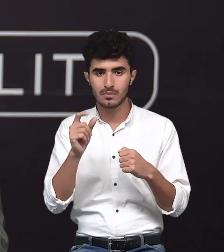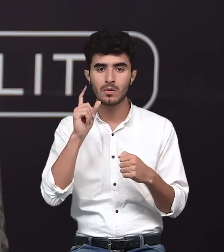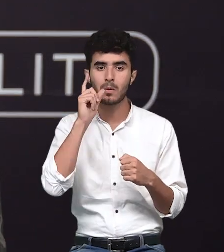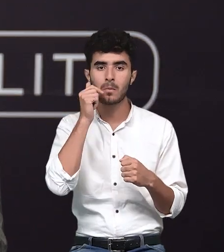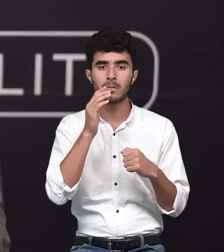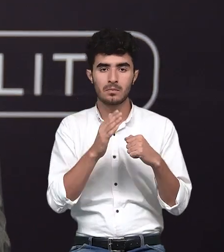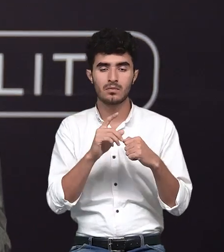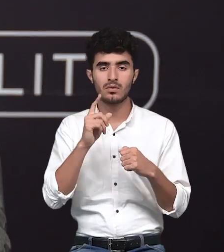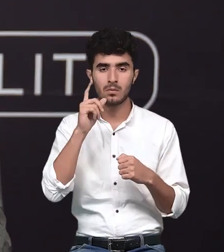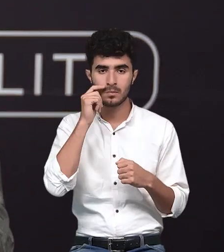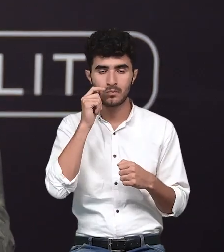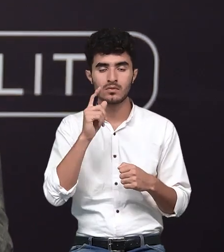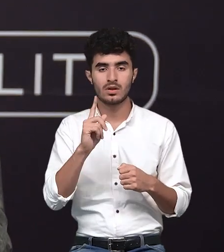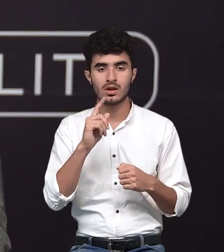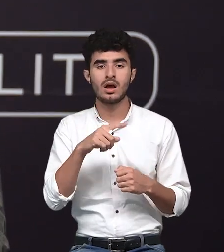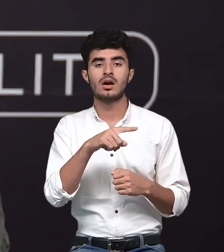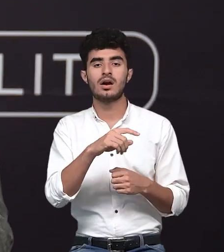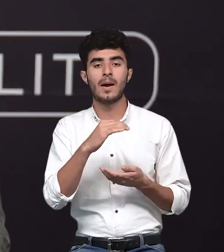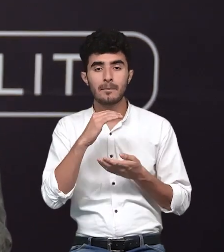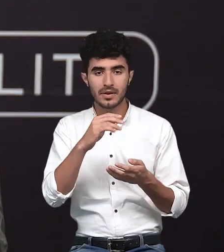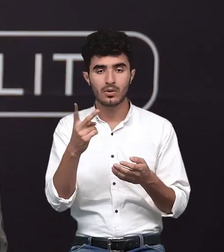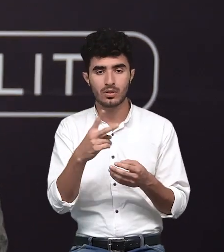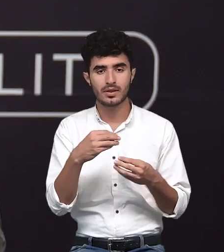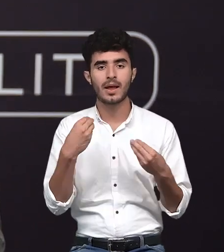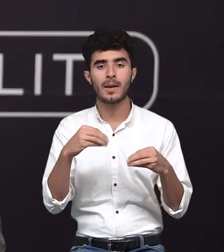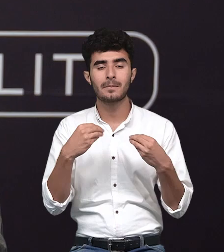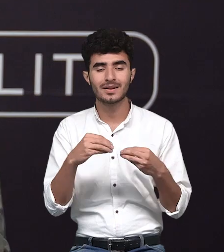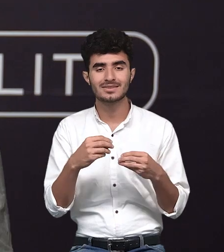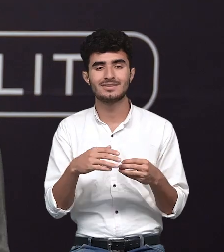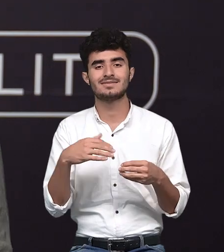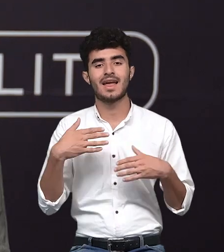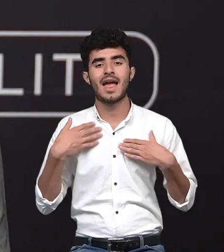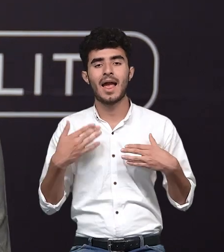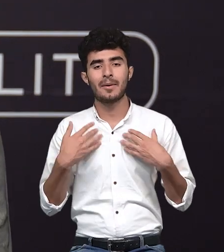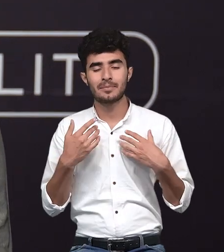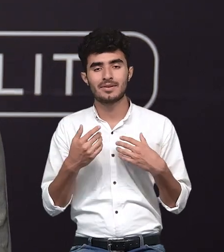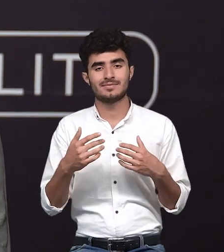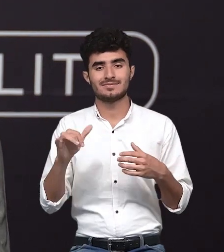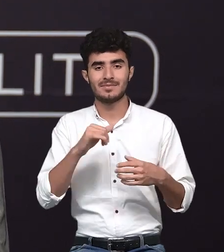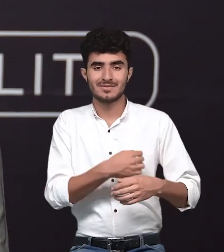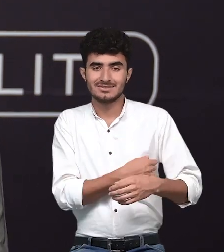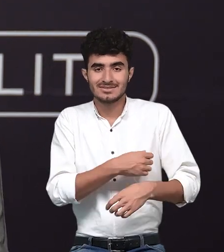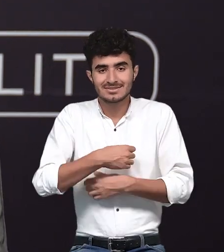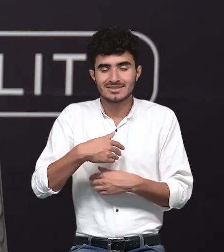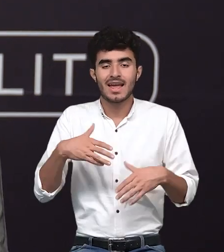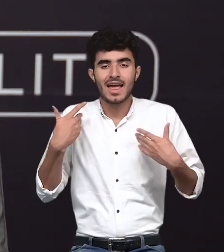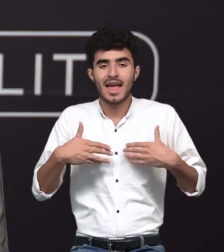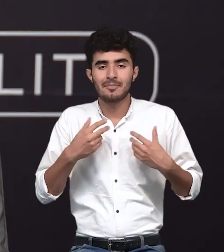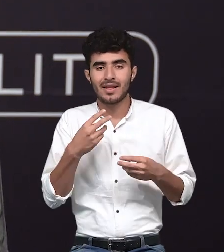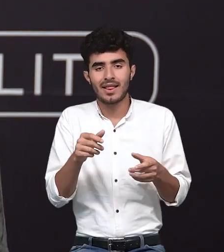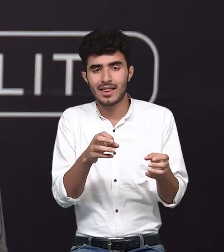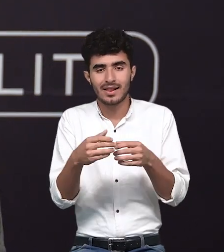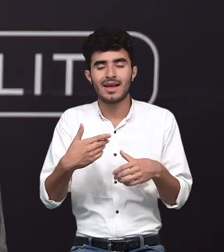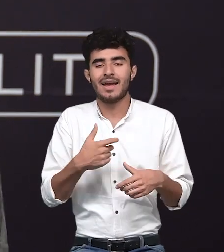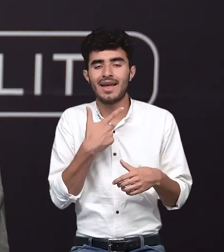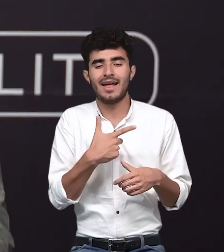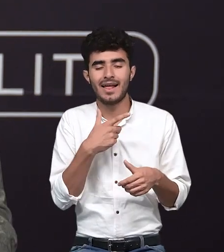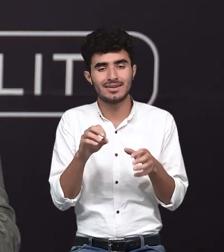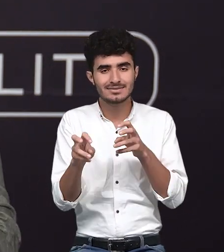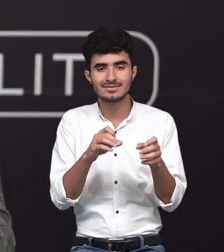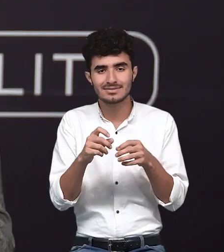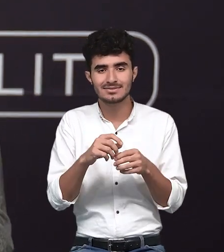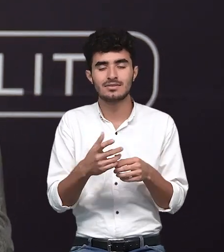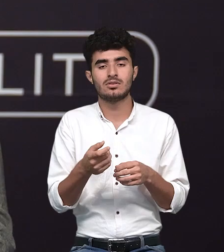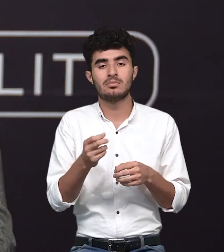ایسے ٹنگل کرتے ہیں، بچے چیخیں مارتے ہیں، وہ ہنستے ہیں، گدگدی ہوتی، تو وہ اپنی بیٹی کو گدگدی کر رہا تھا، تو بیٹی نے آگے سے 2-3 دفعہ